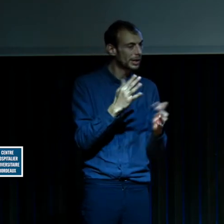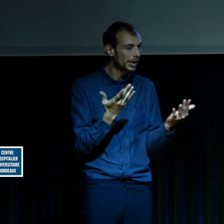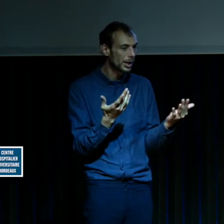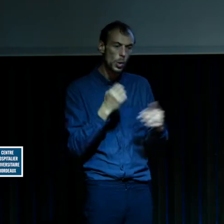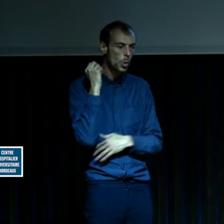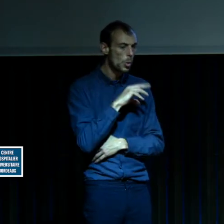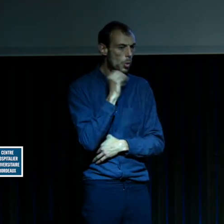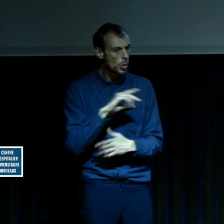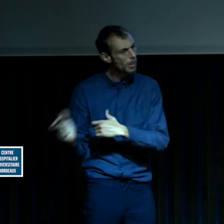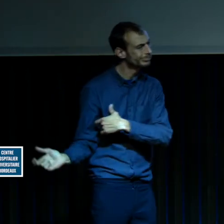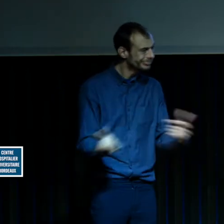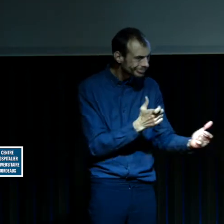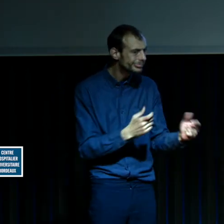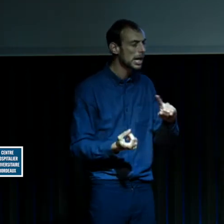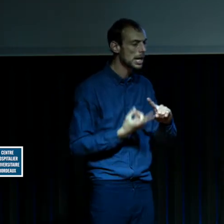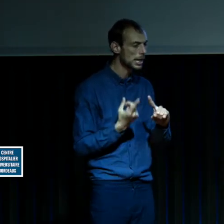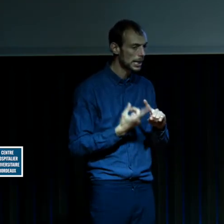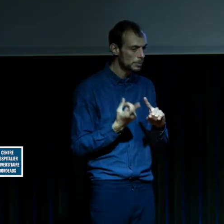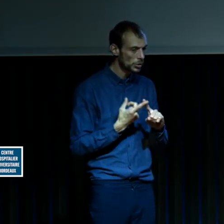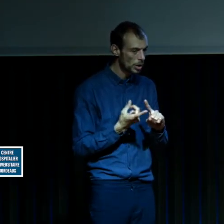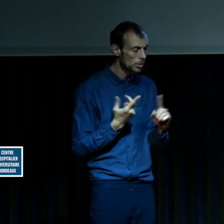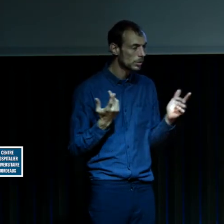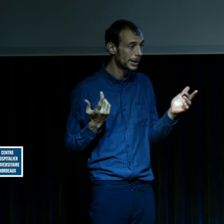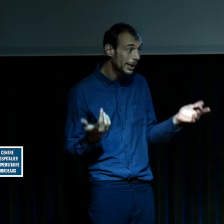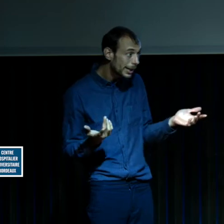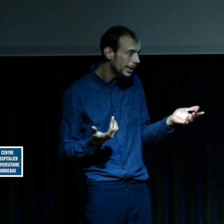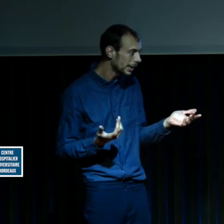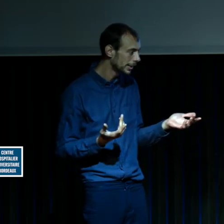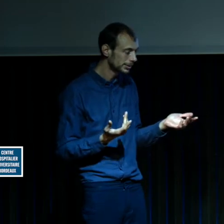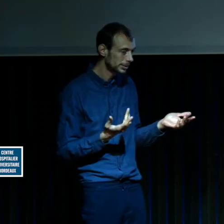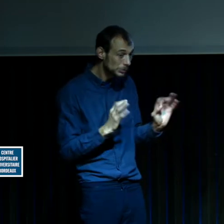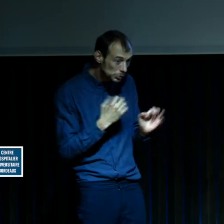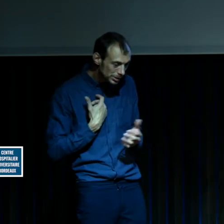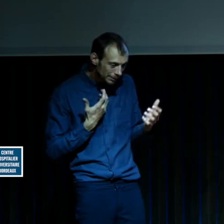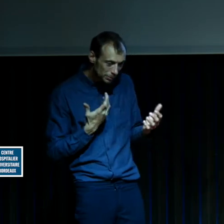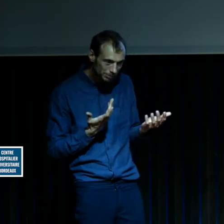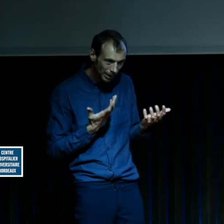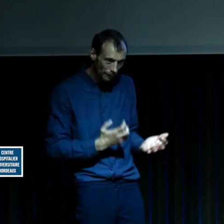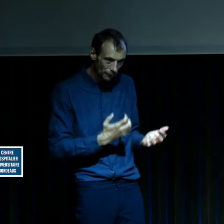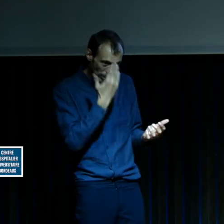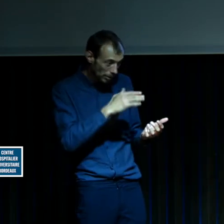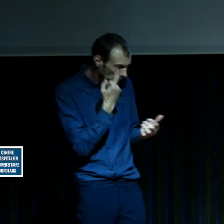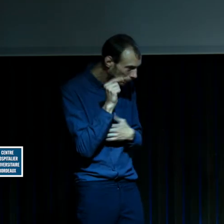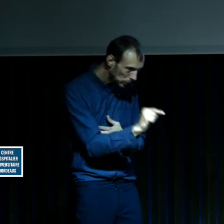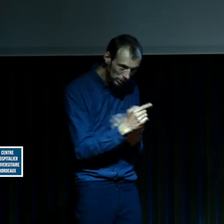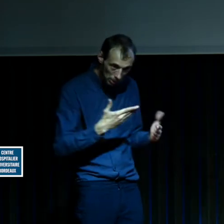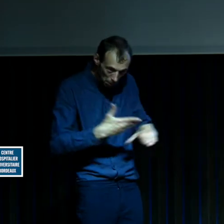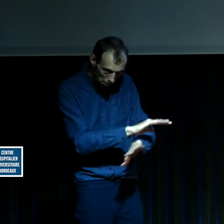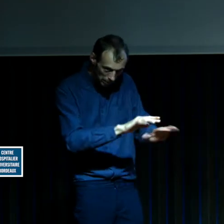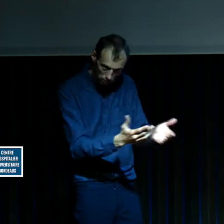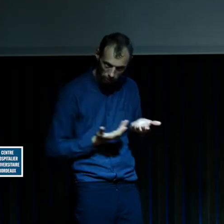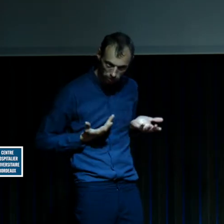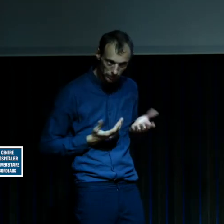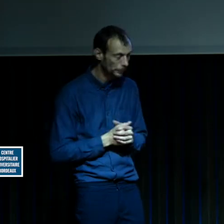en urgence, et en tant que... j'aimerais savoir comment ça s'est passé pour vous.